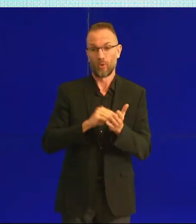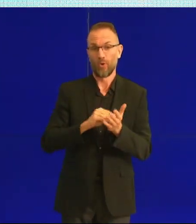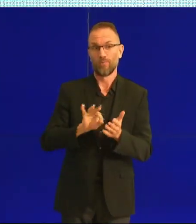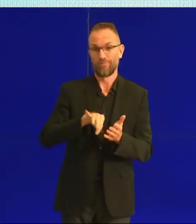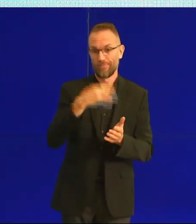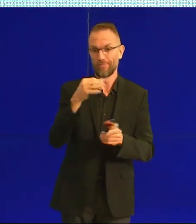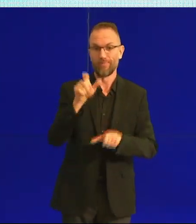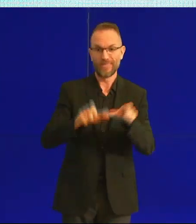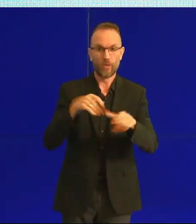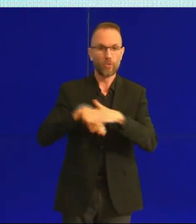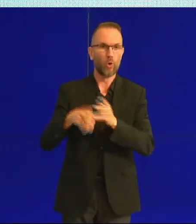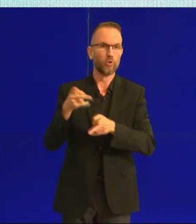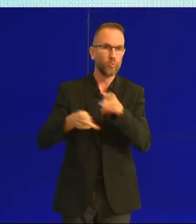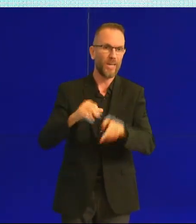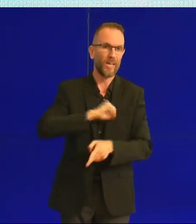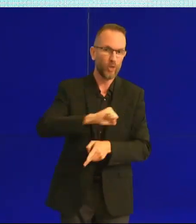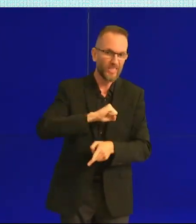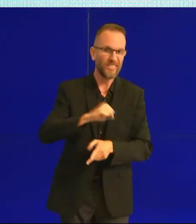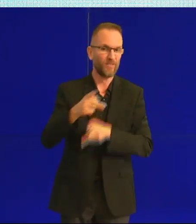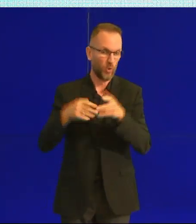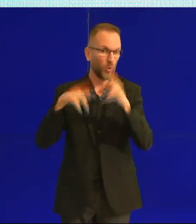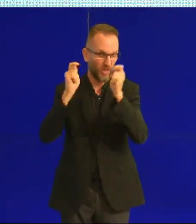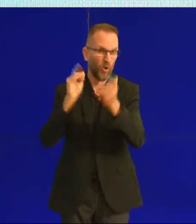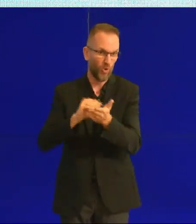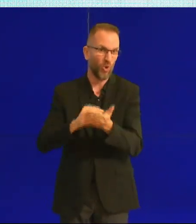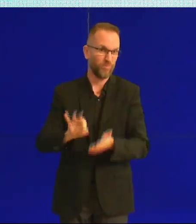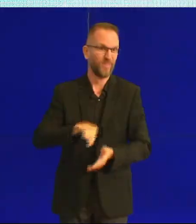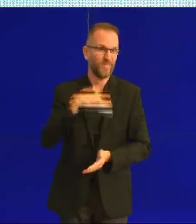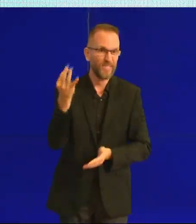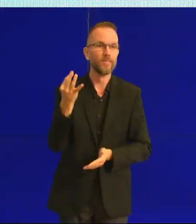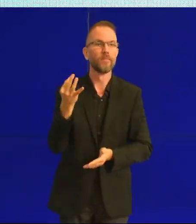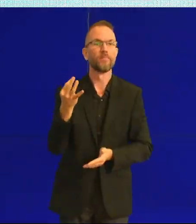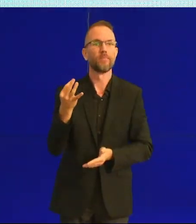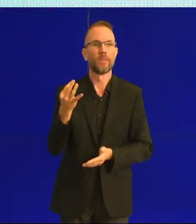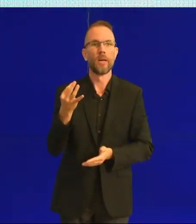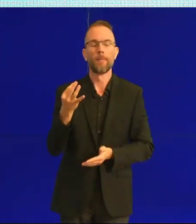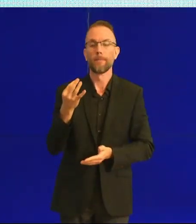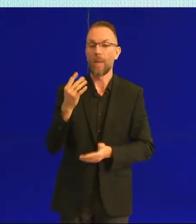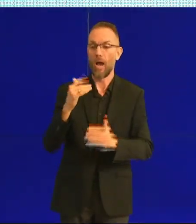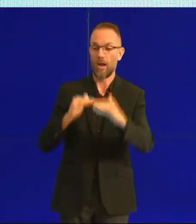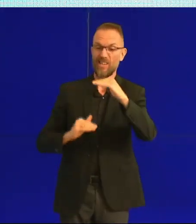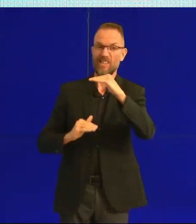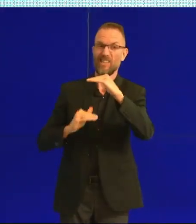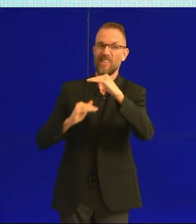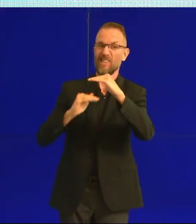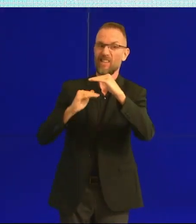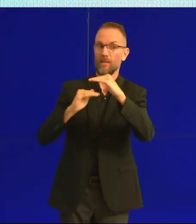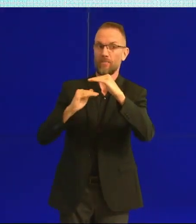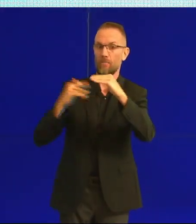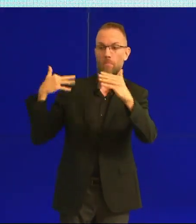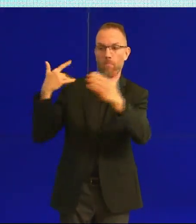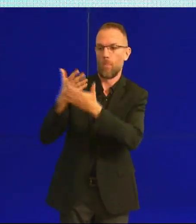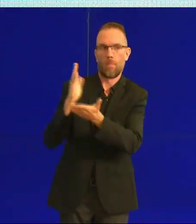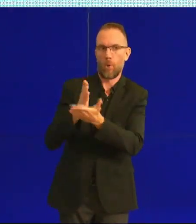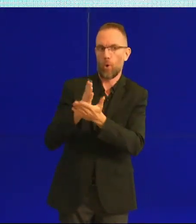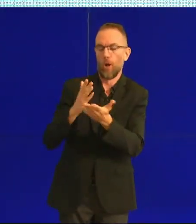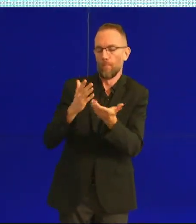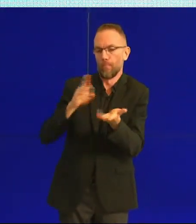la situation de la surcharge dans les hôpitaux nous avons à ce jour toujours pu l'éviter non seulement en augmentant les capacités